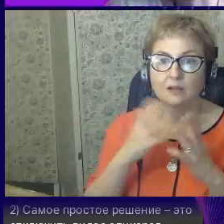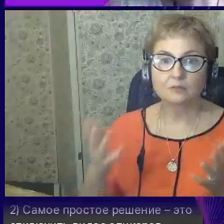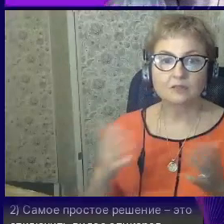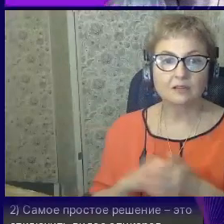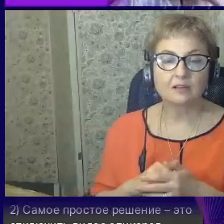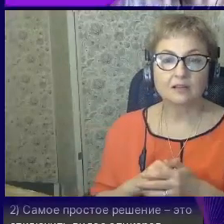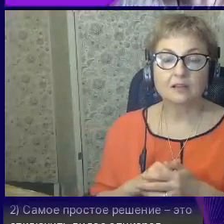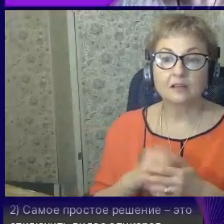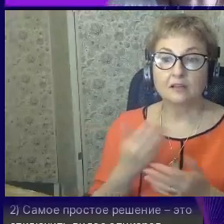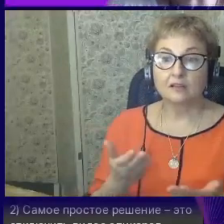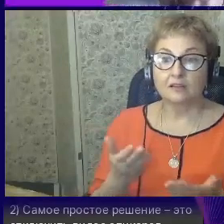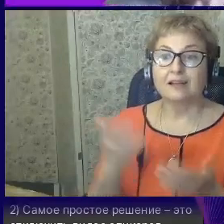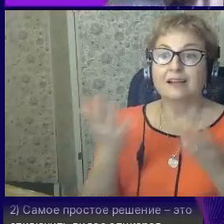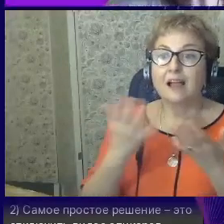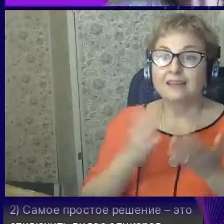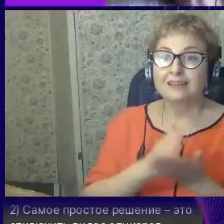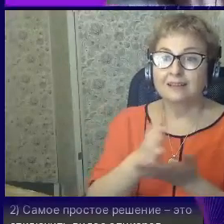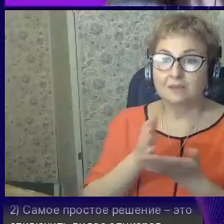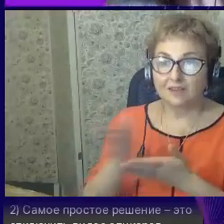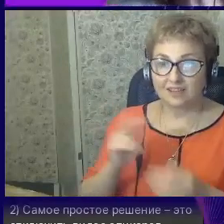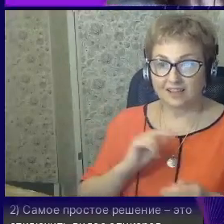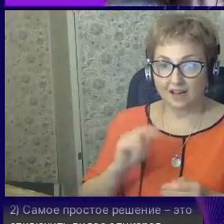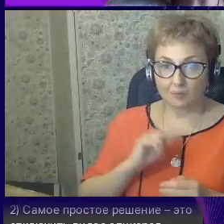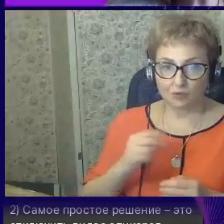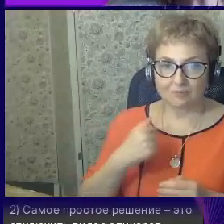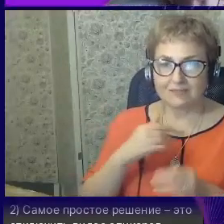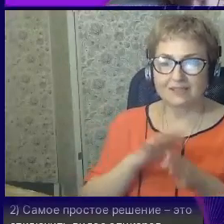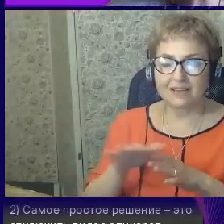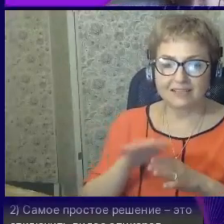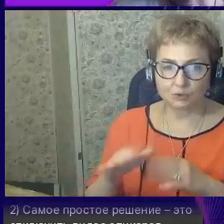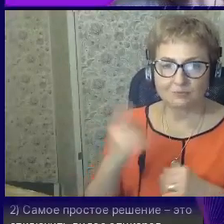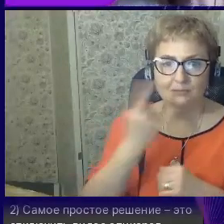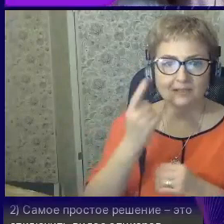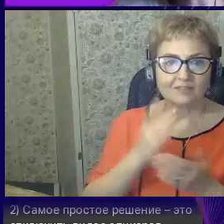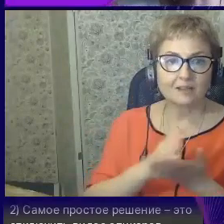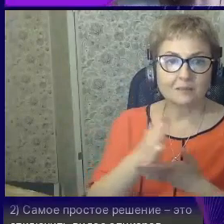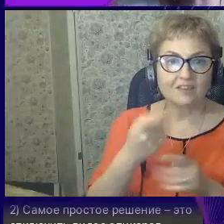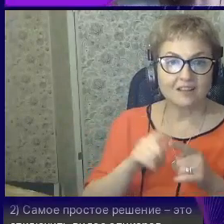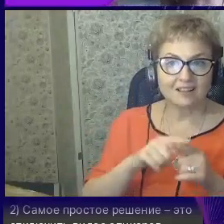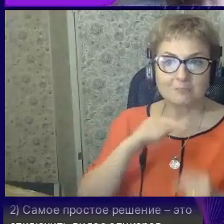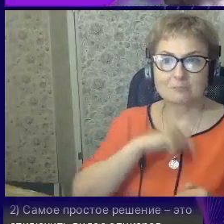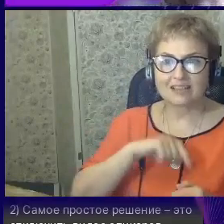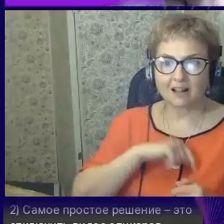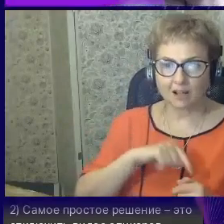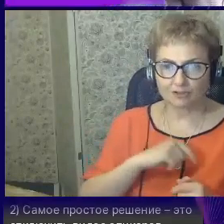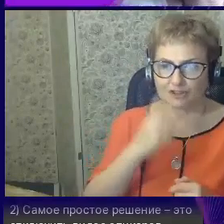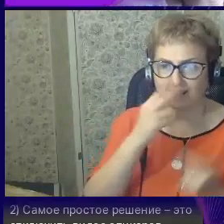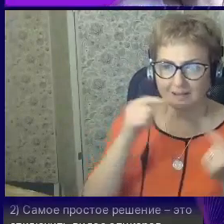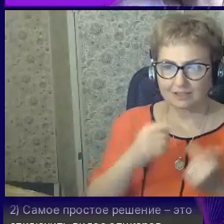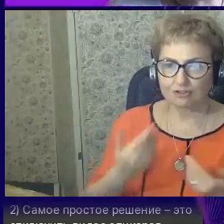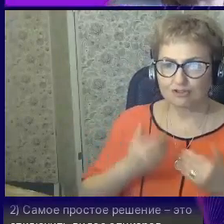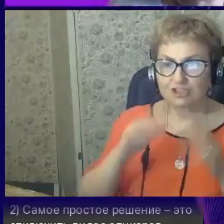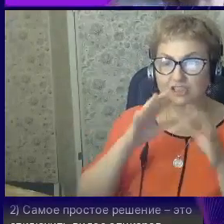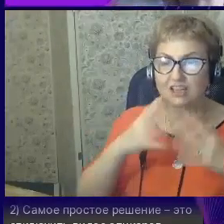Огромное. Вот. Итак, какие направления работы мы реализуем? То есть первое направление – это, конечно, психологическое. Это адаптация к